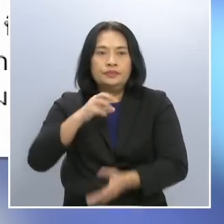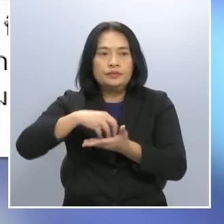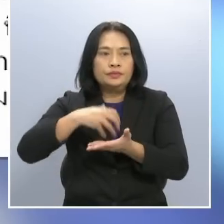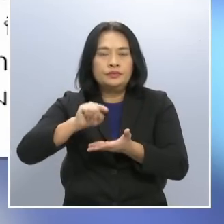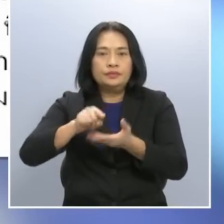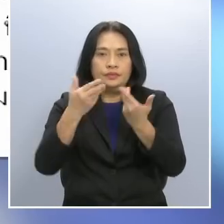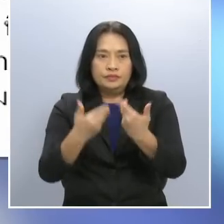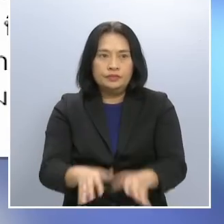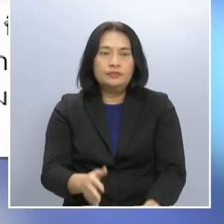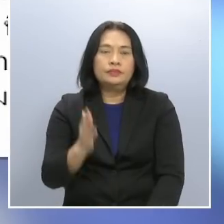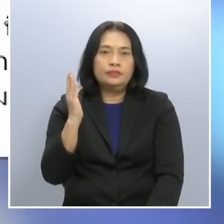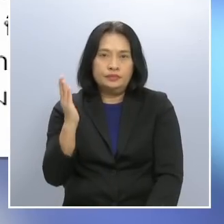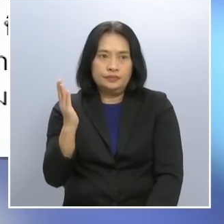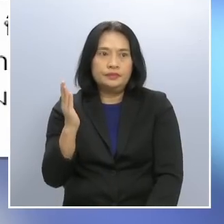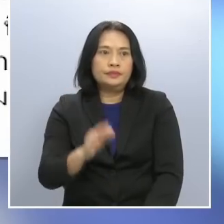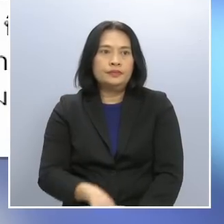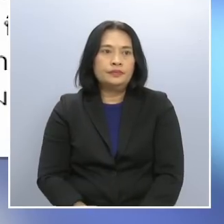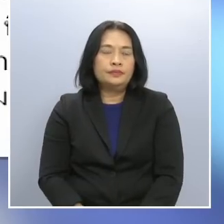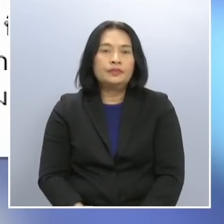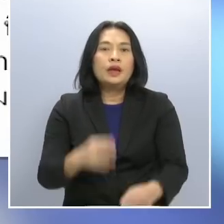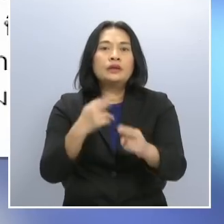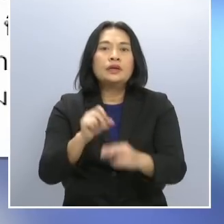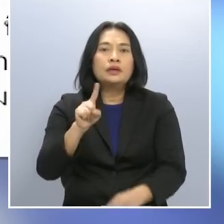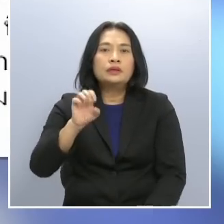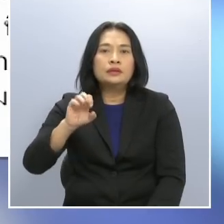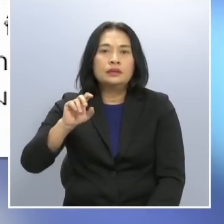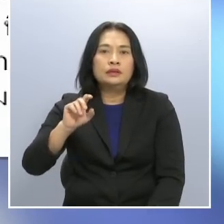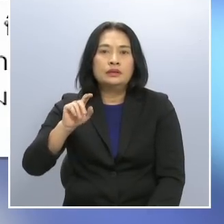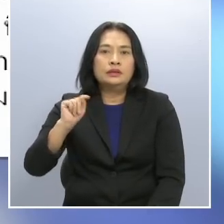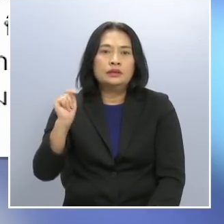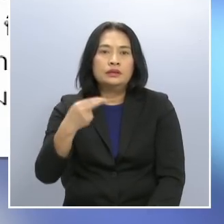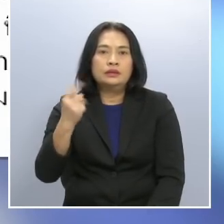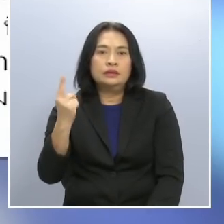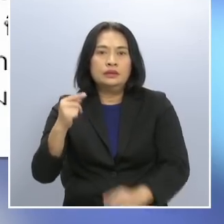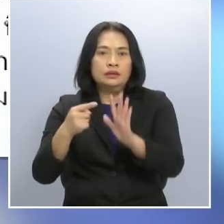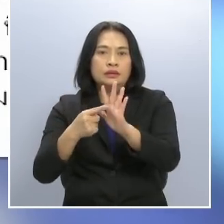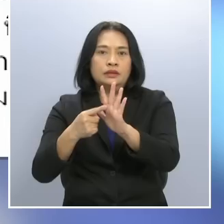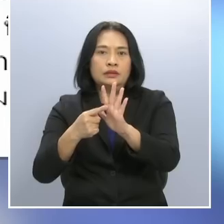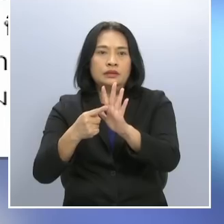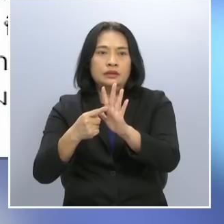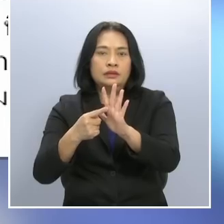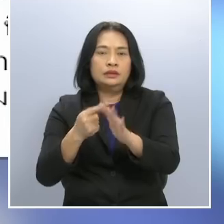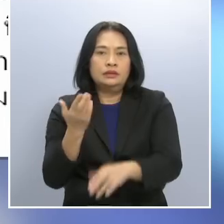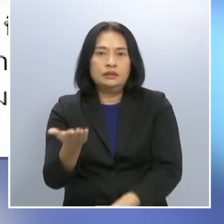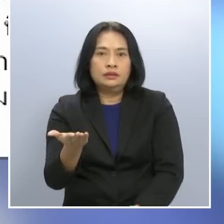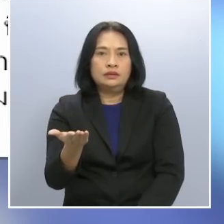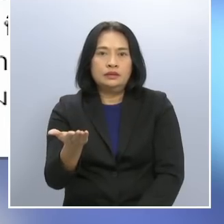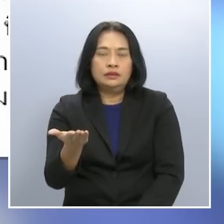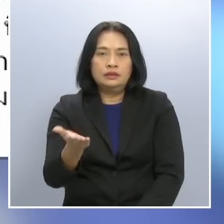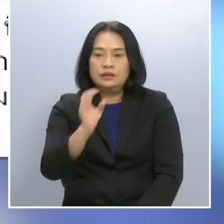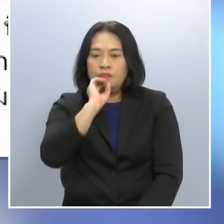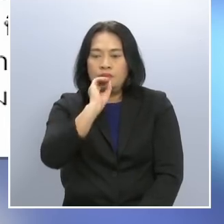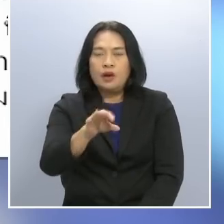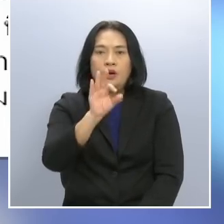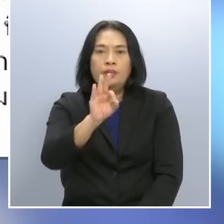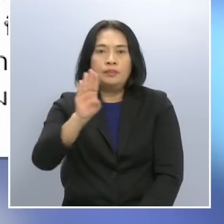านะฮะปรากฏว่าทางคุณสิทธาฟาดกลับเลยครับคุณผู้ชมครับเนี่ยนะฮะคือแกโพสต์ใน